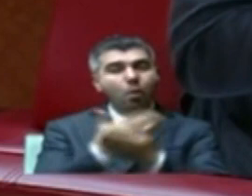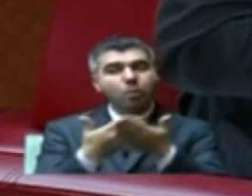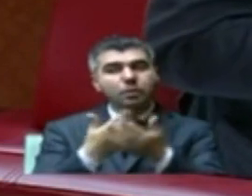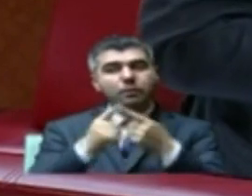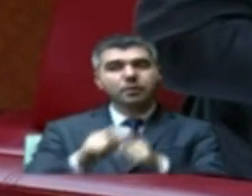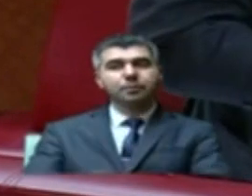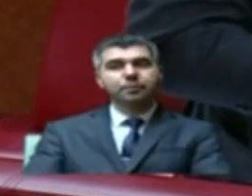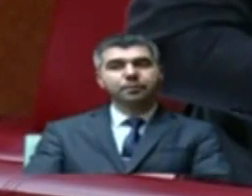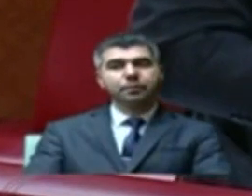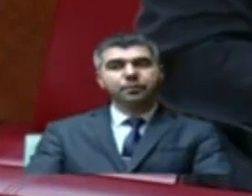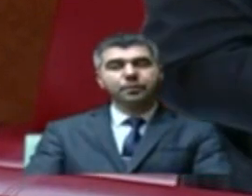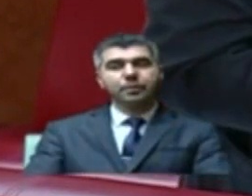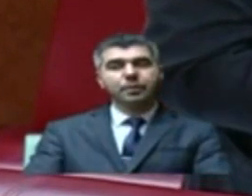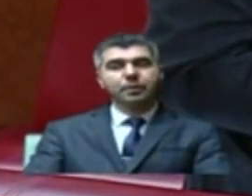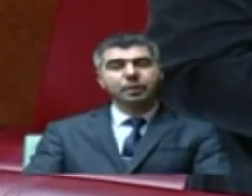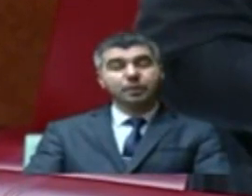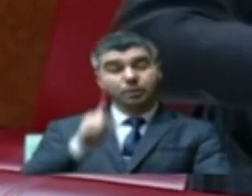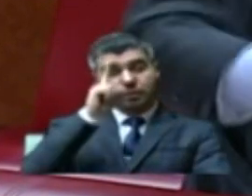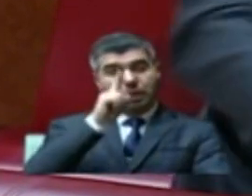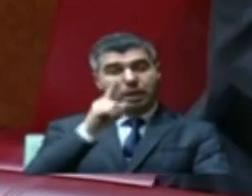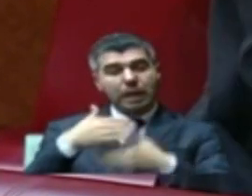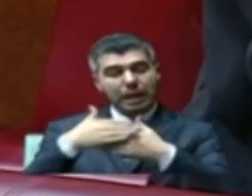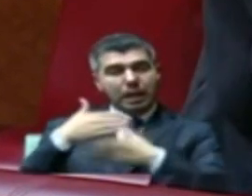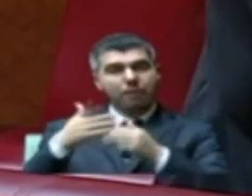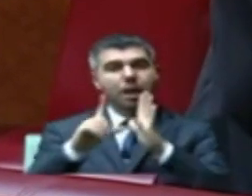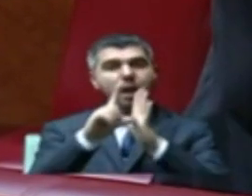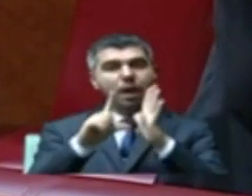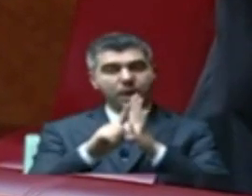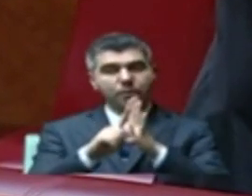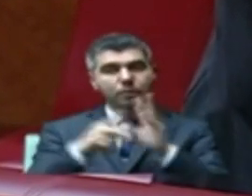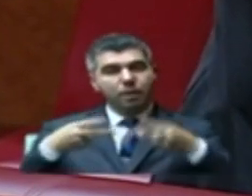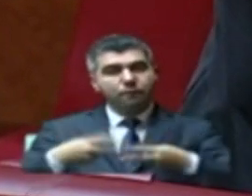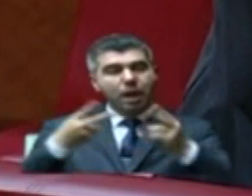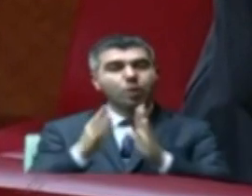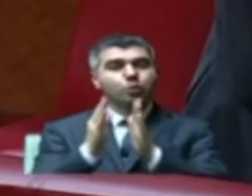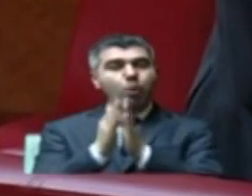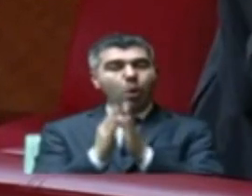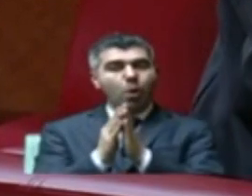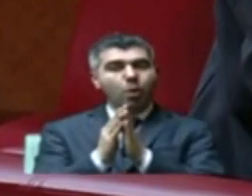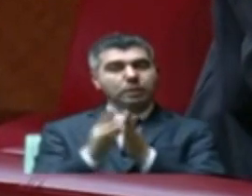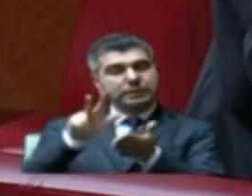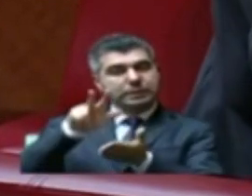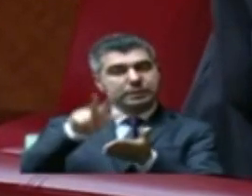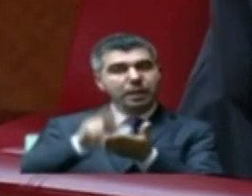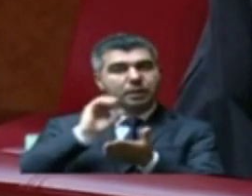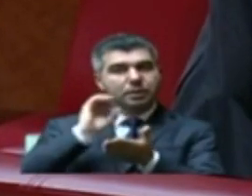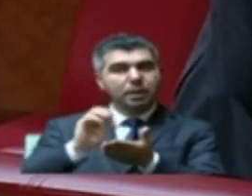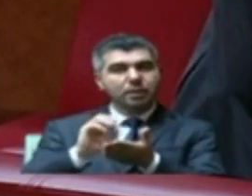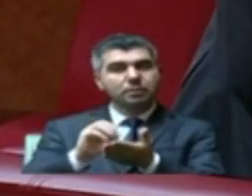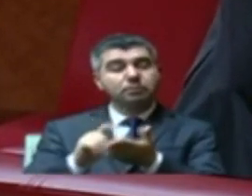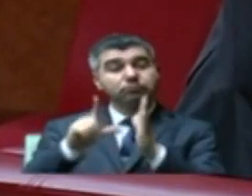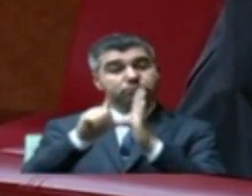المغرب. في انتظار صدور القانون التنظيمي للأمازيغية تنزيلا للمقتضيات الدستورية بشأن تفعيل